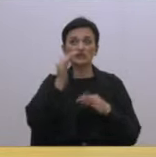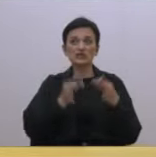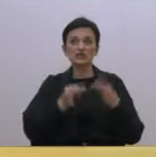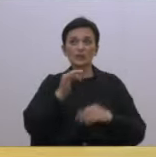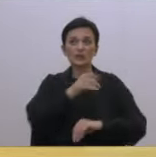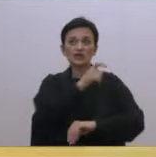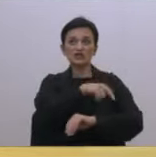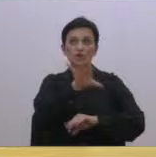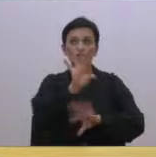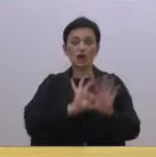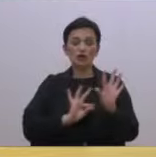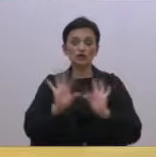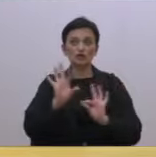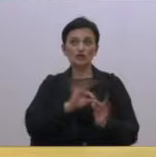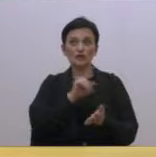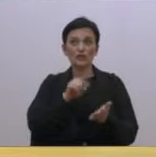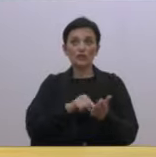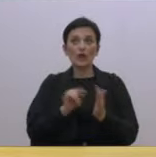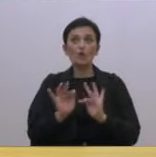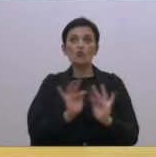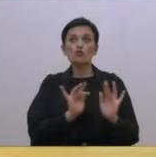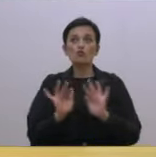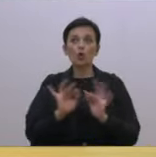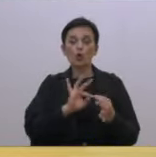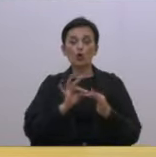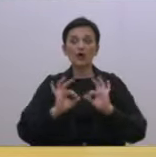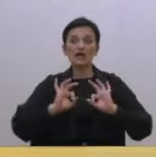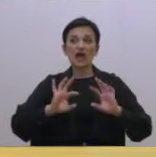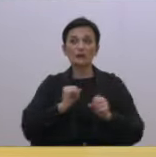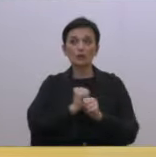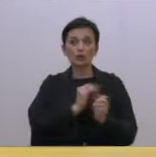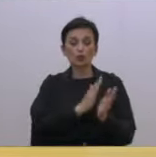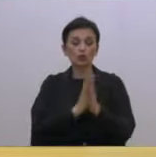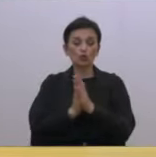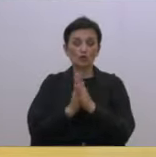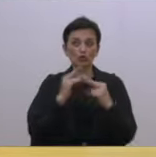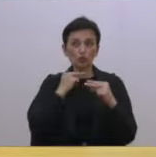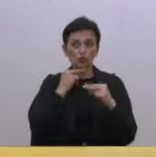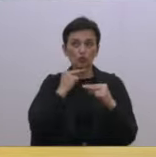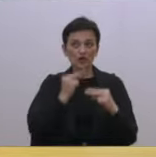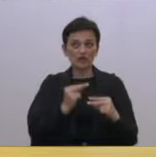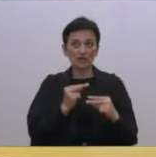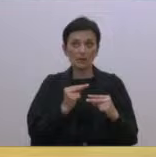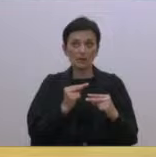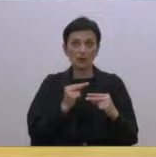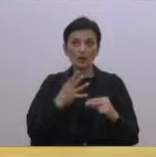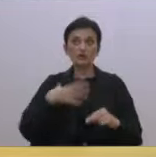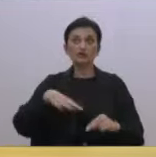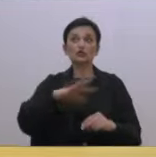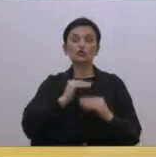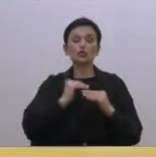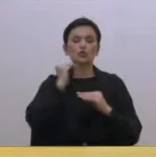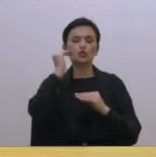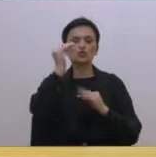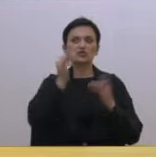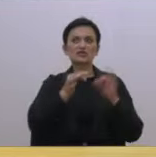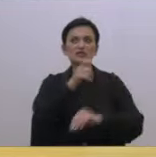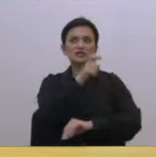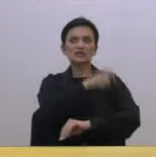წევრების არჩევის საკითხი და აქ პროცედურულ განმარტებას გავაკეთებ და გთხოვთ ყურადღებას. საქართველოს უზენაეს სასამართლოს